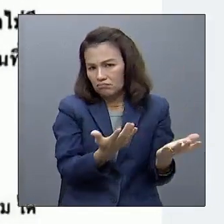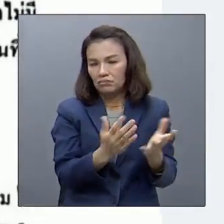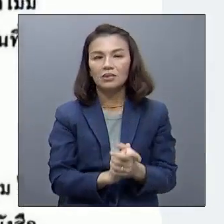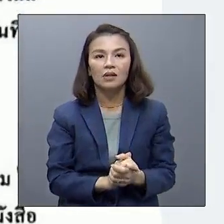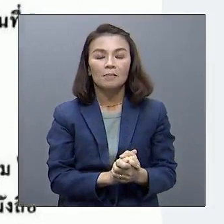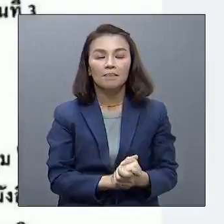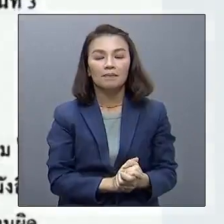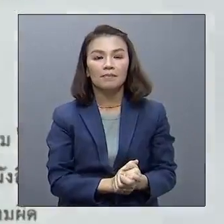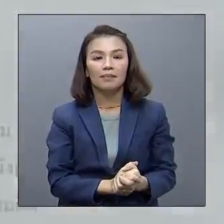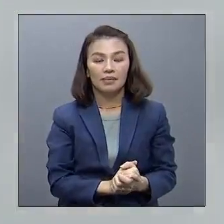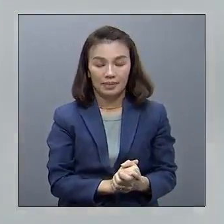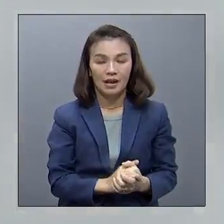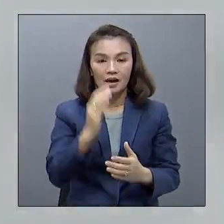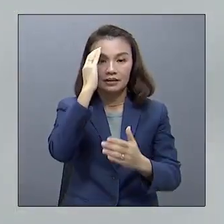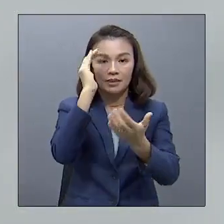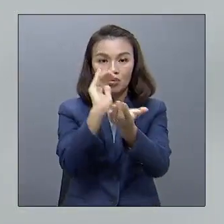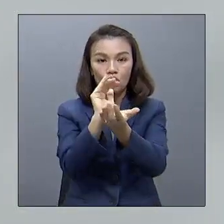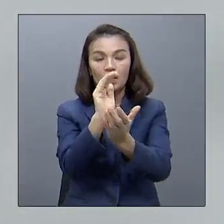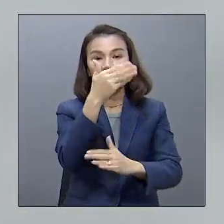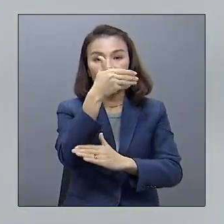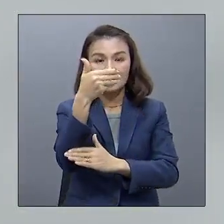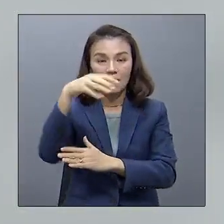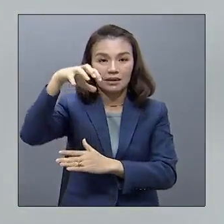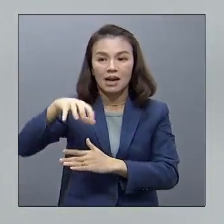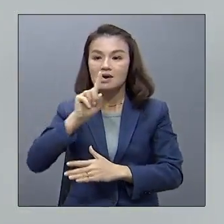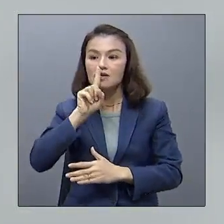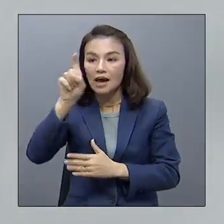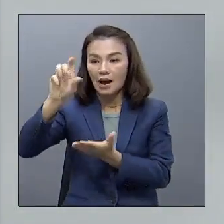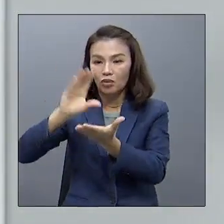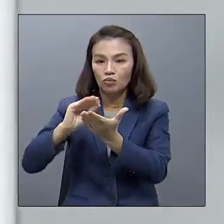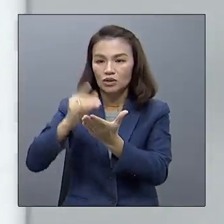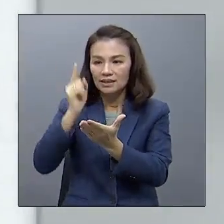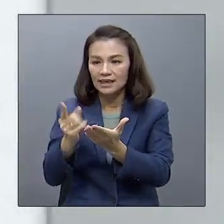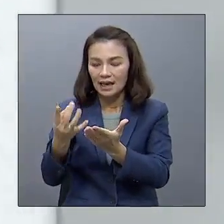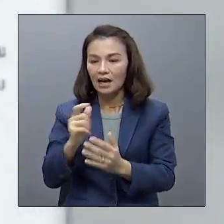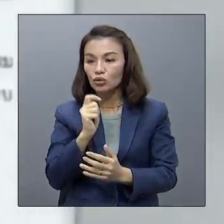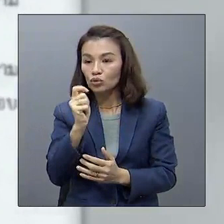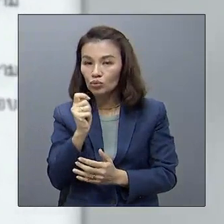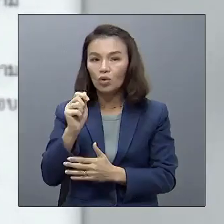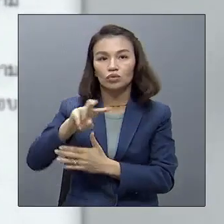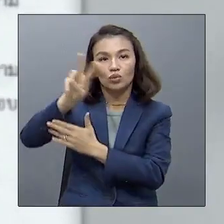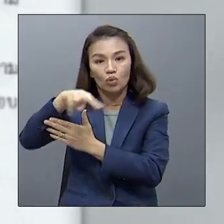อกจากนี้ยังถูกสำนักงานตำรวจแห่งชาติสั่งสอบสวนข้อเท็จจริงซึ่งวันนี้เจรตำรว